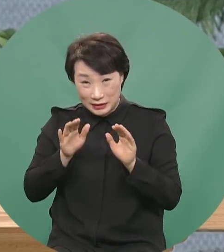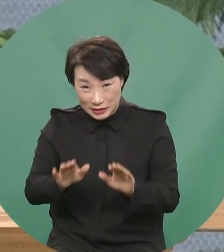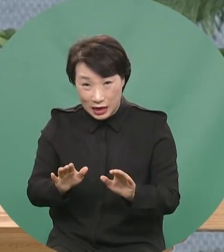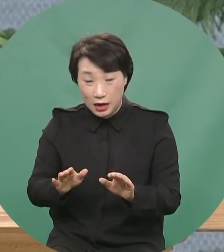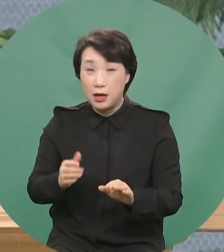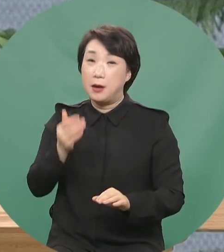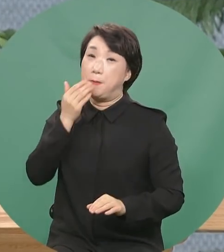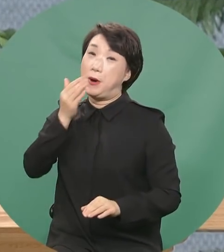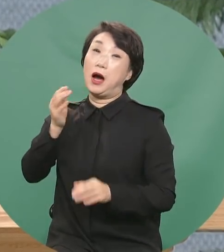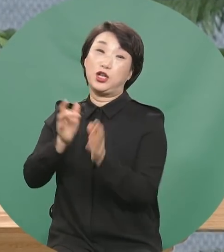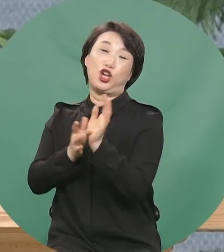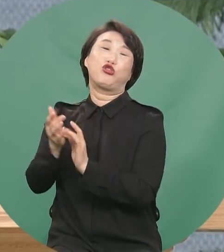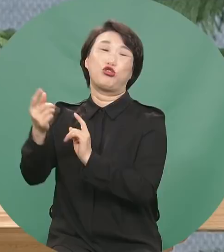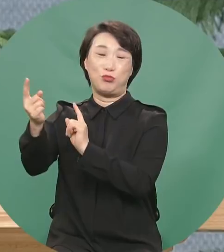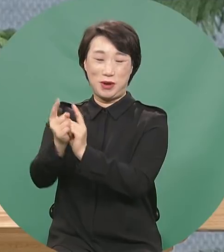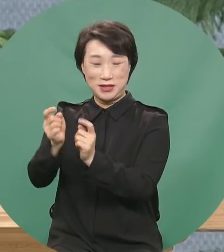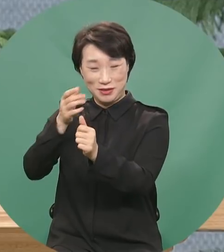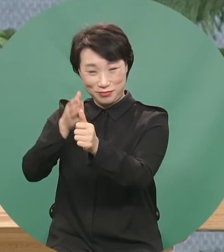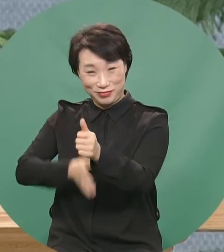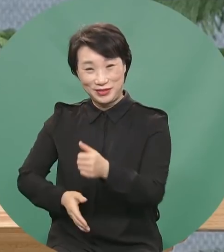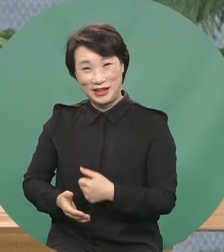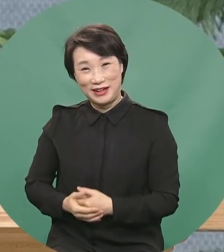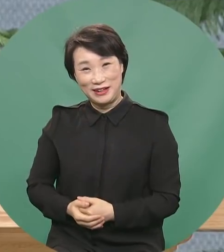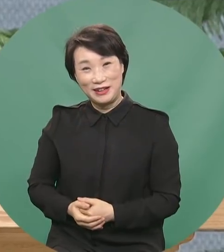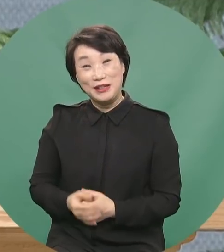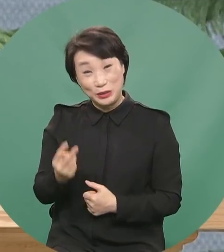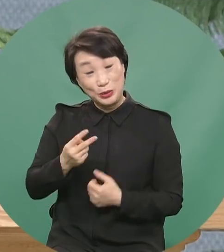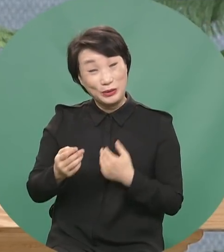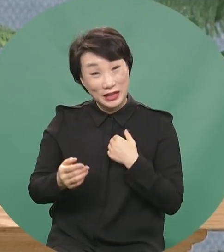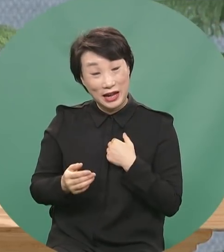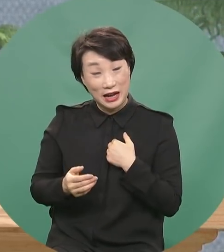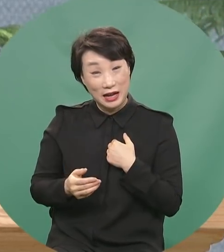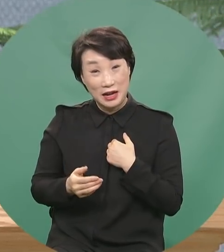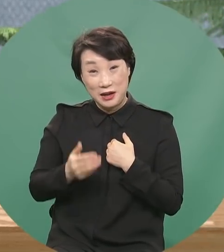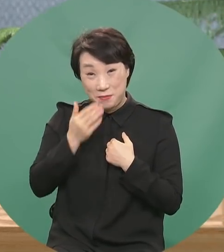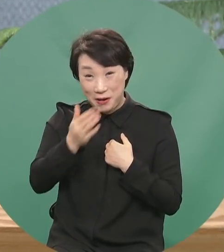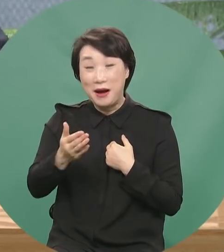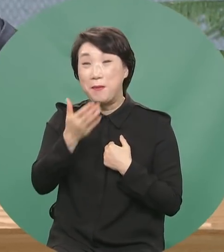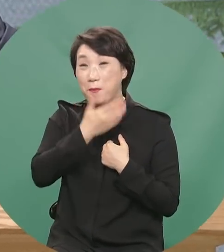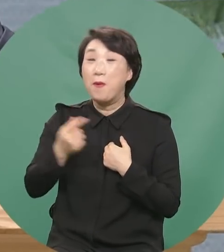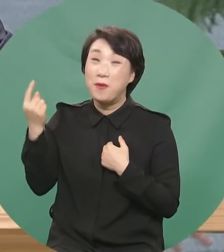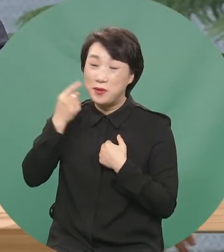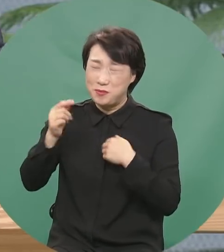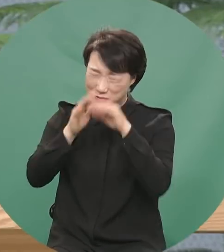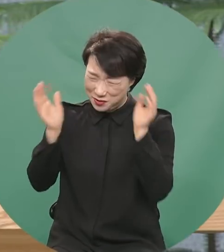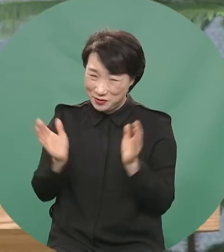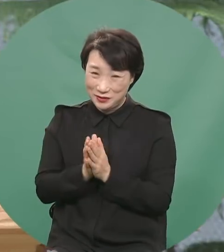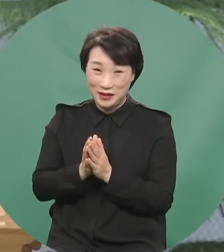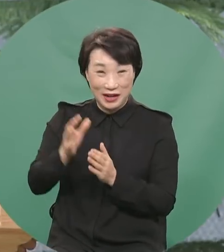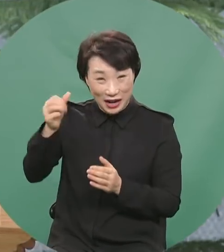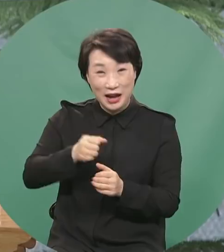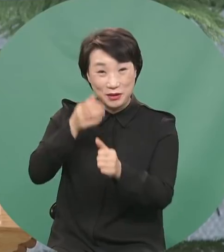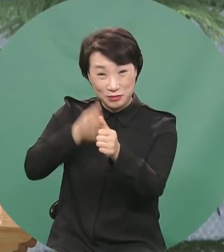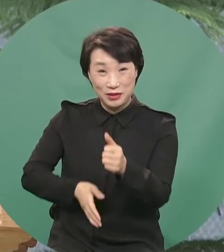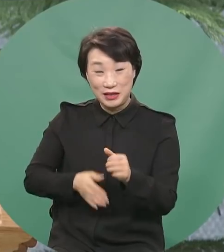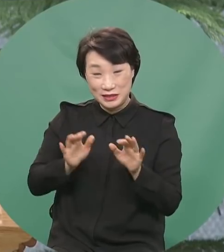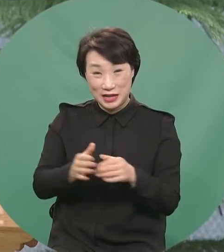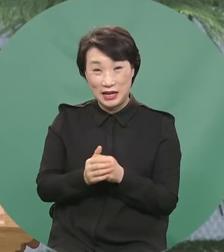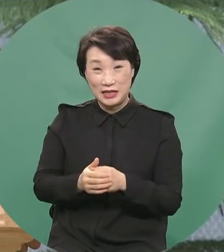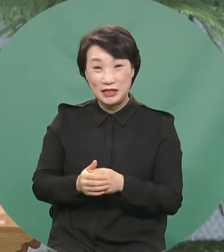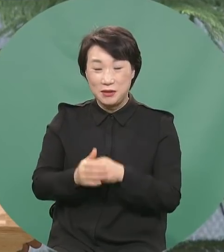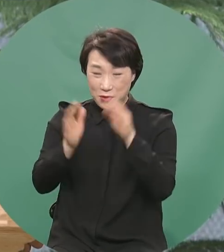수 있다는 예수를 만나라. 그리고 당신이 할 수 있는 복음이 되게 하라. 복음이 되게